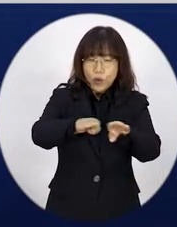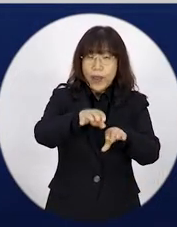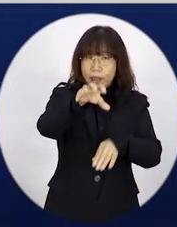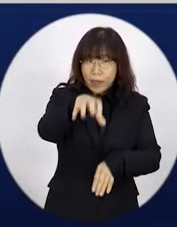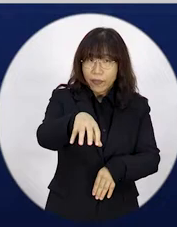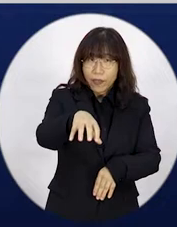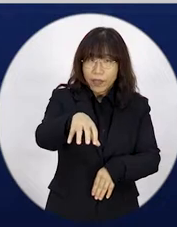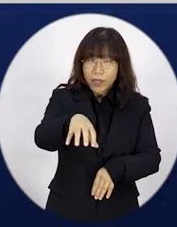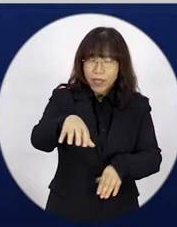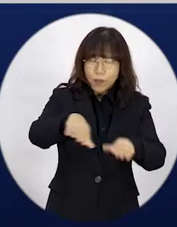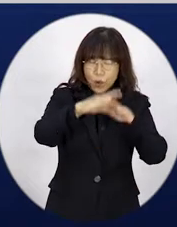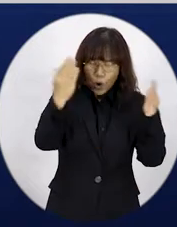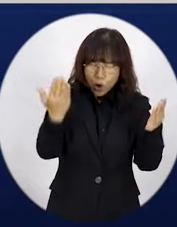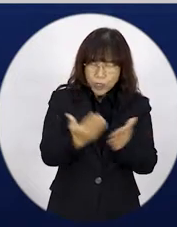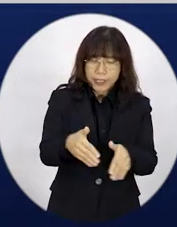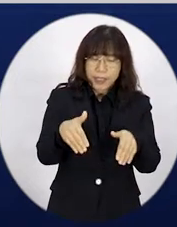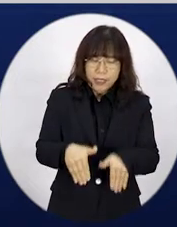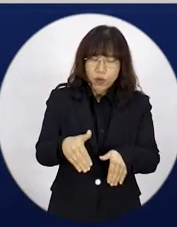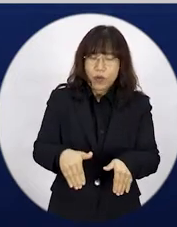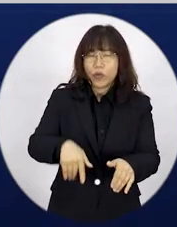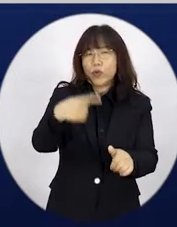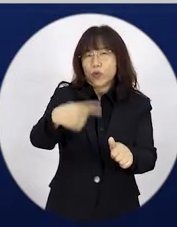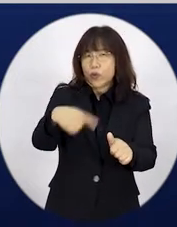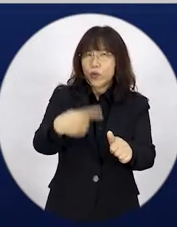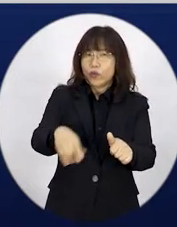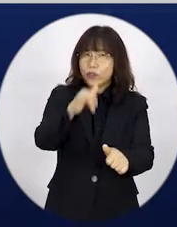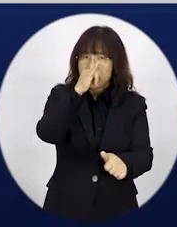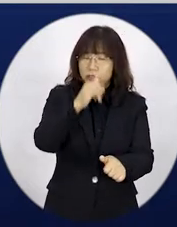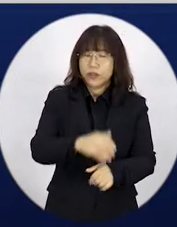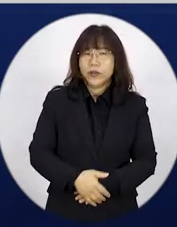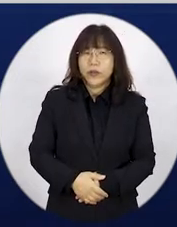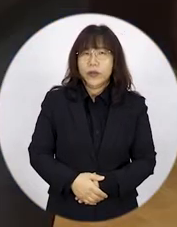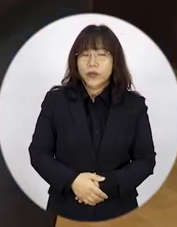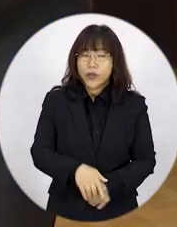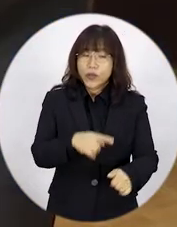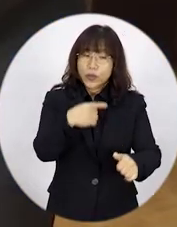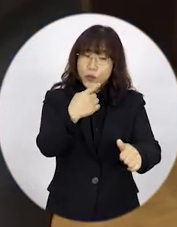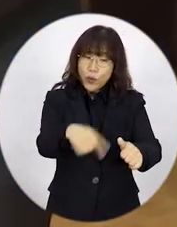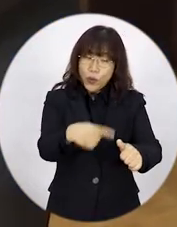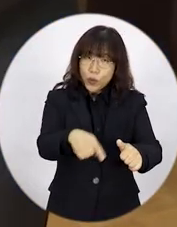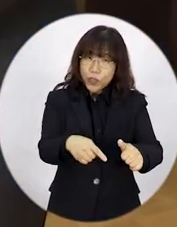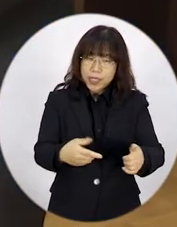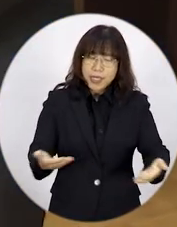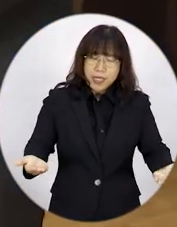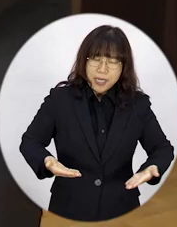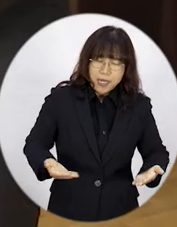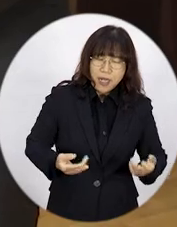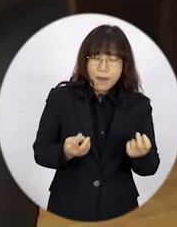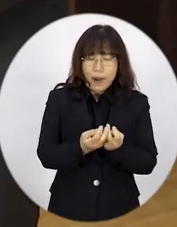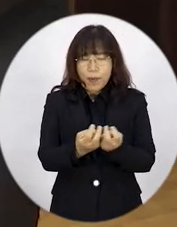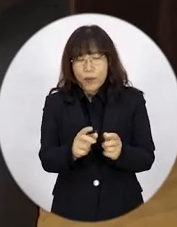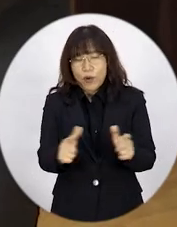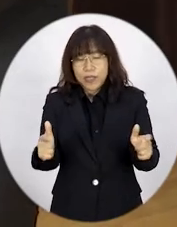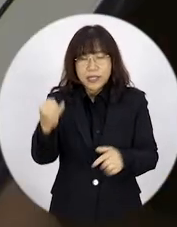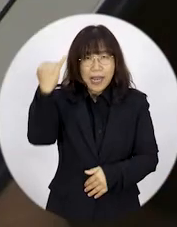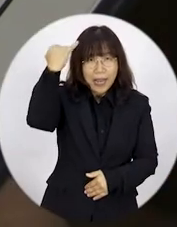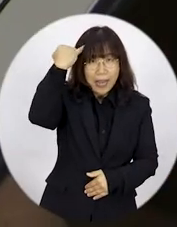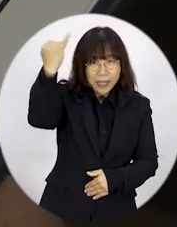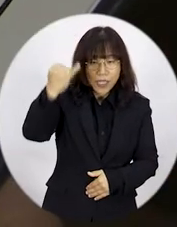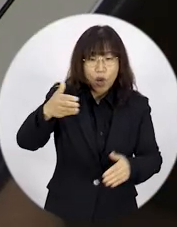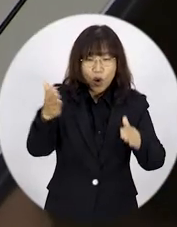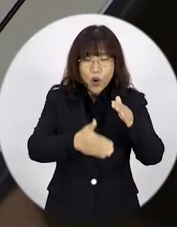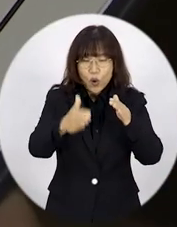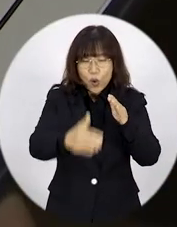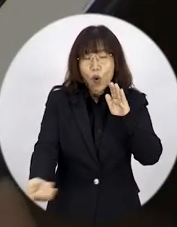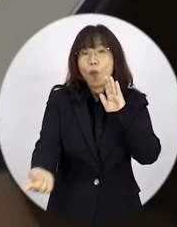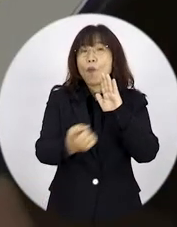2022년 강서구청 전직원 혁신교육이 있었습니다. 교육에 앞서 일하는 방식 혁신 아이디어 공모전